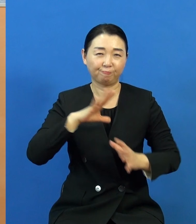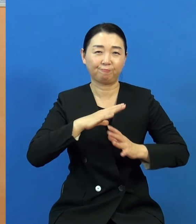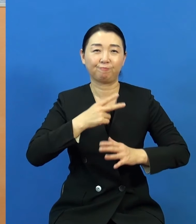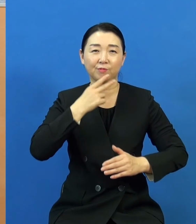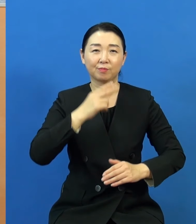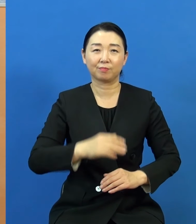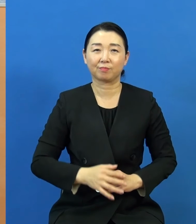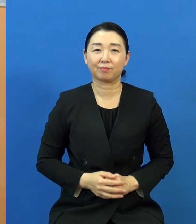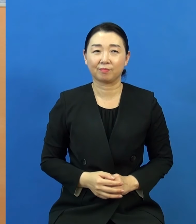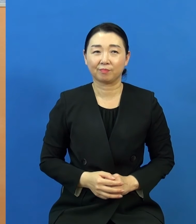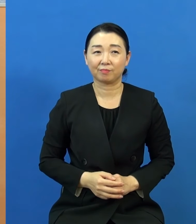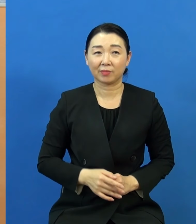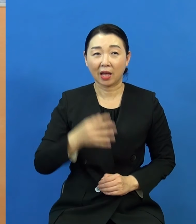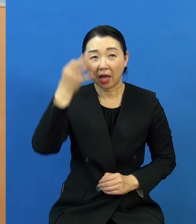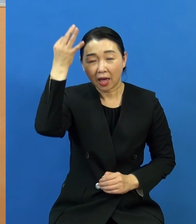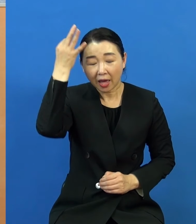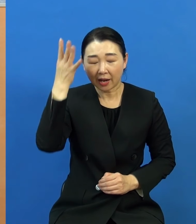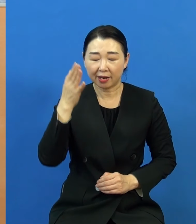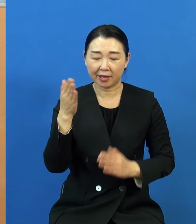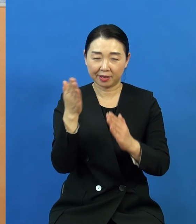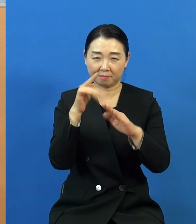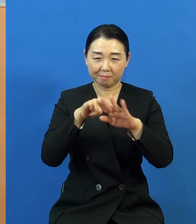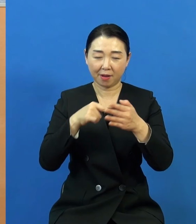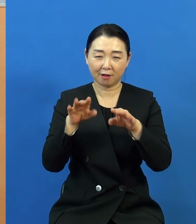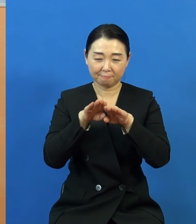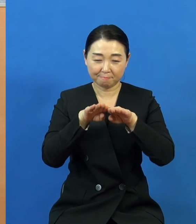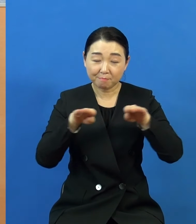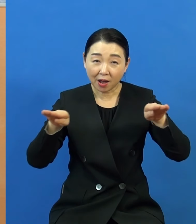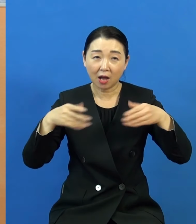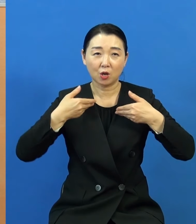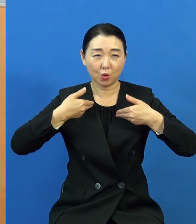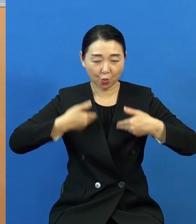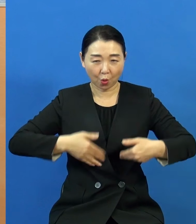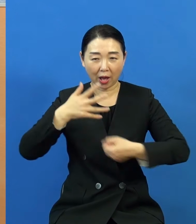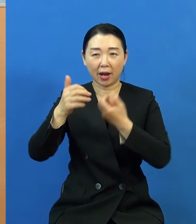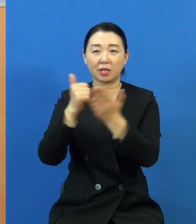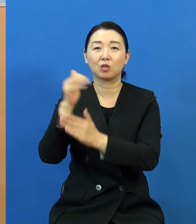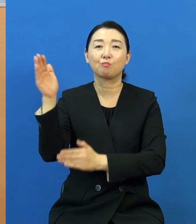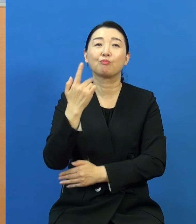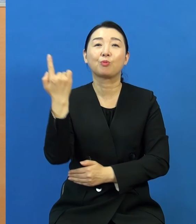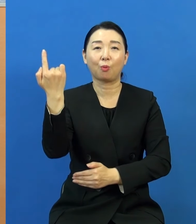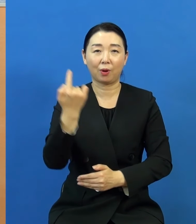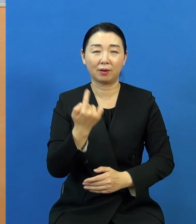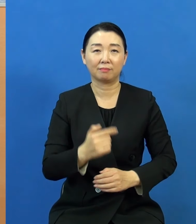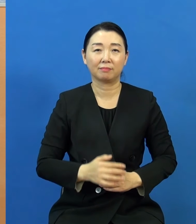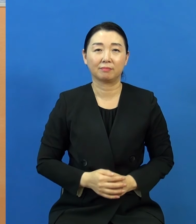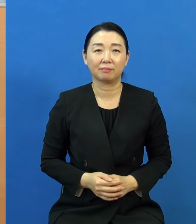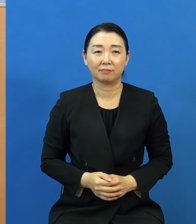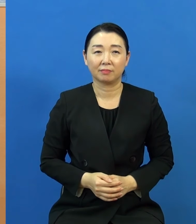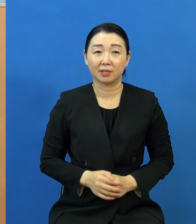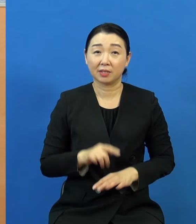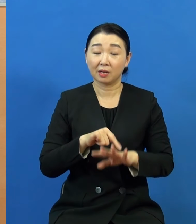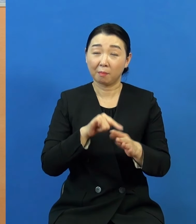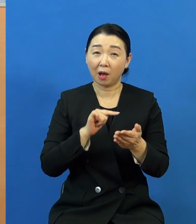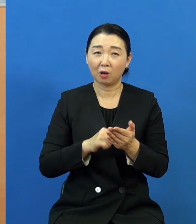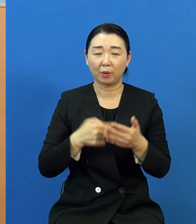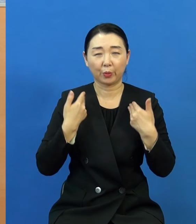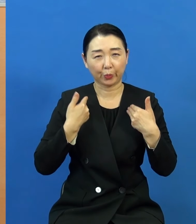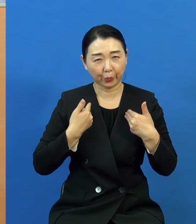않습니다. 엘리야의 평정심은 바로 하나님으로부터 온 것이었거든요. 그 마음의